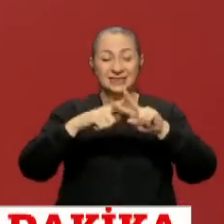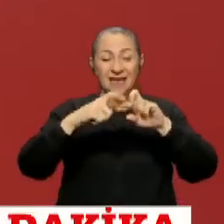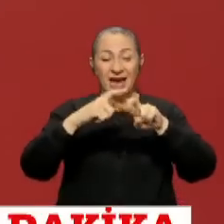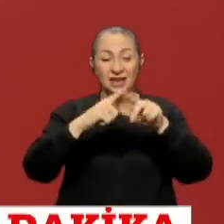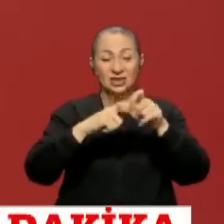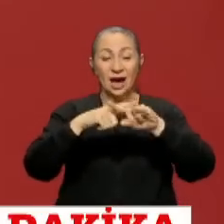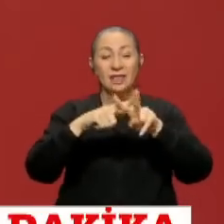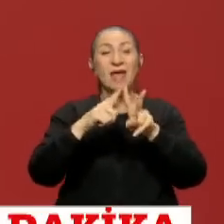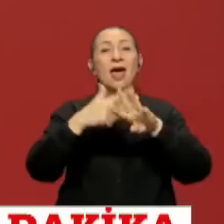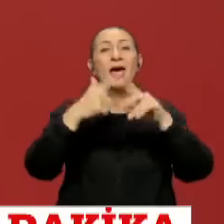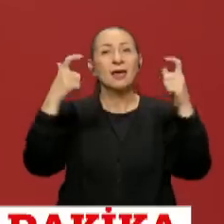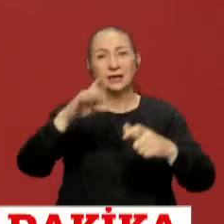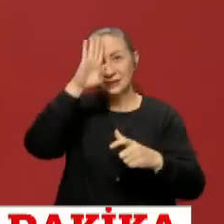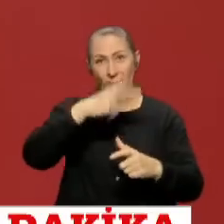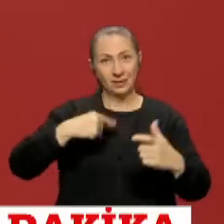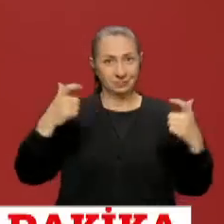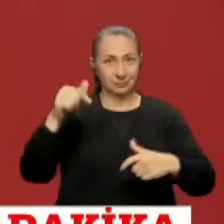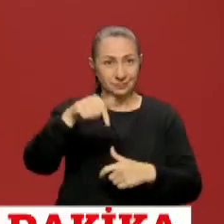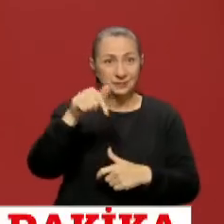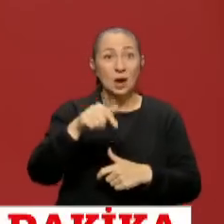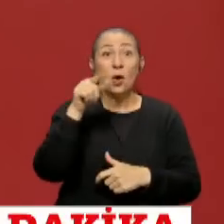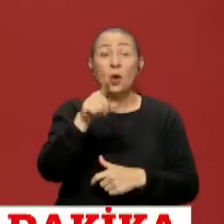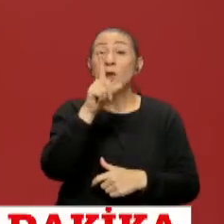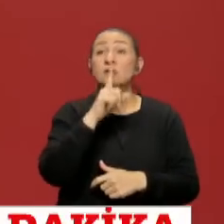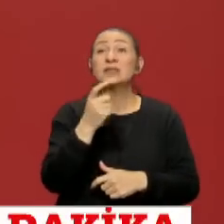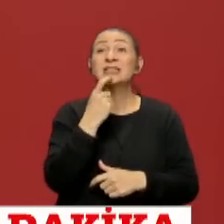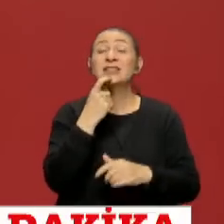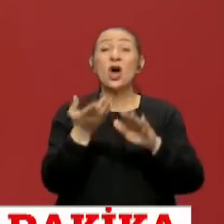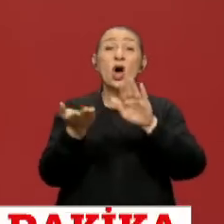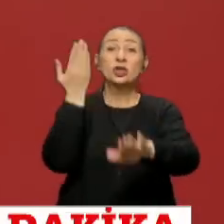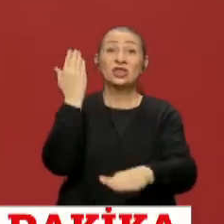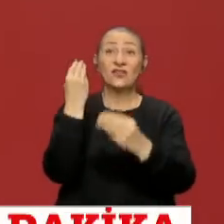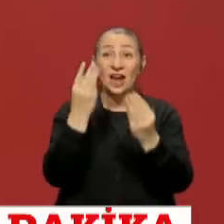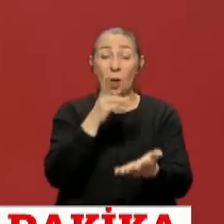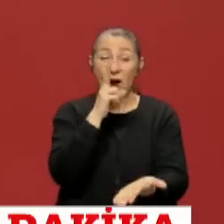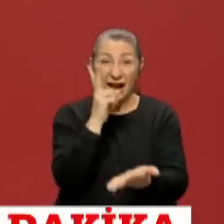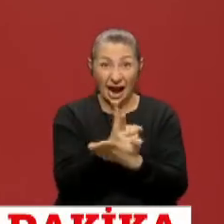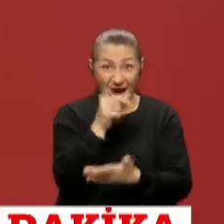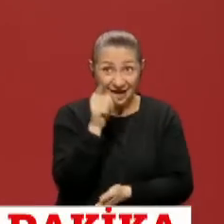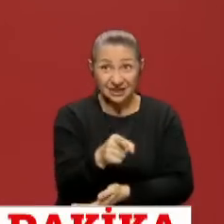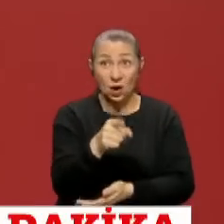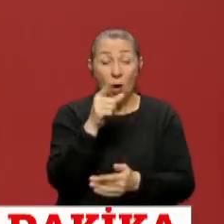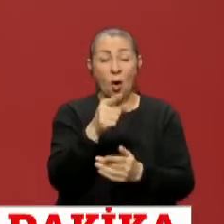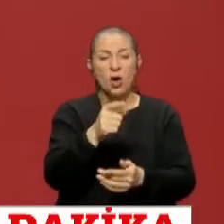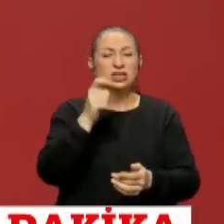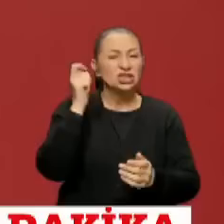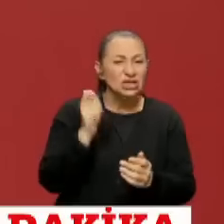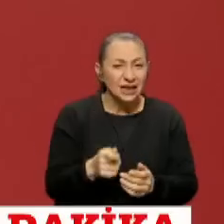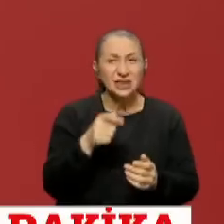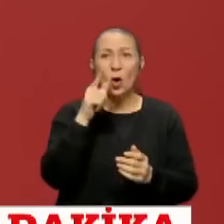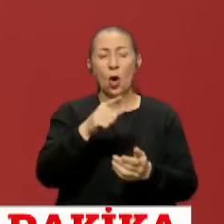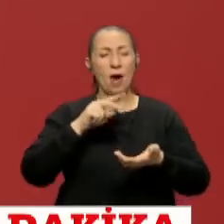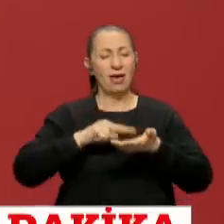Saraçhane'de, ama o yüz yıl önce verilen o kararın, o ilkenin,